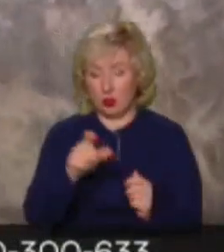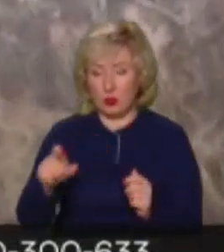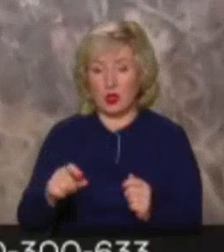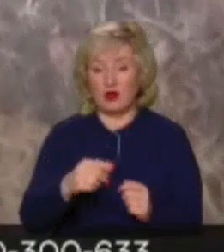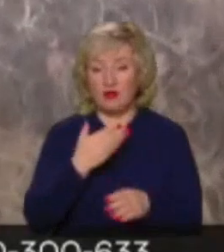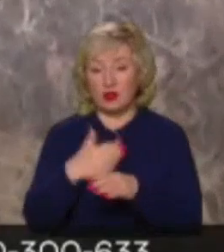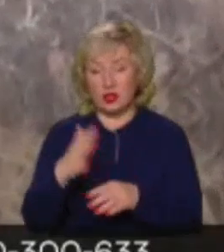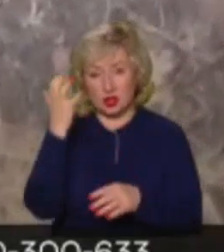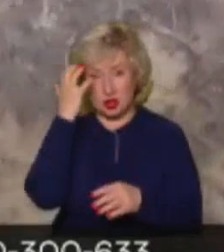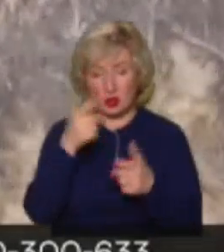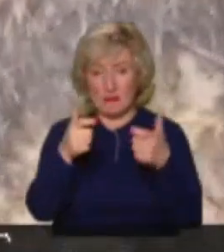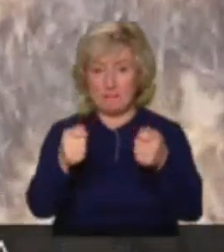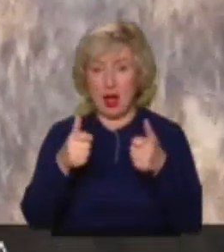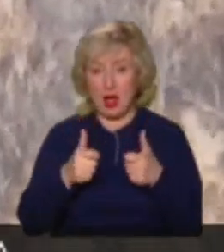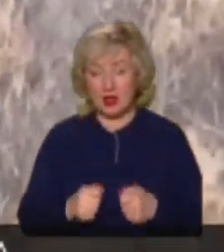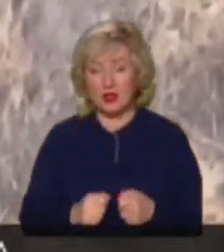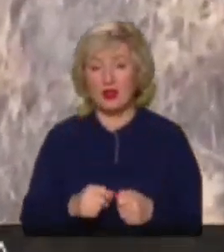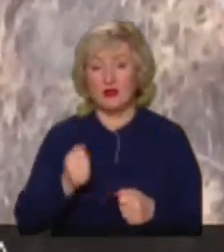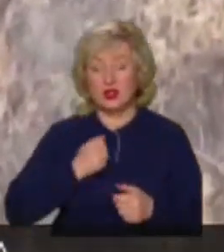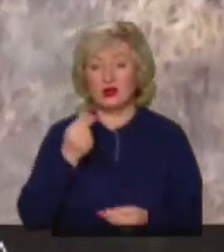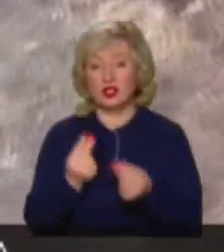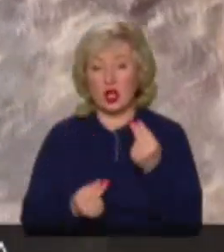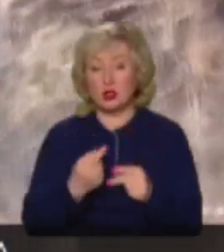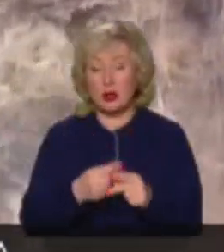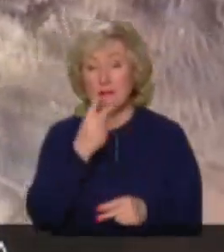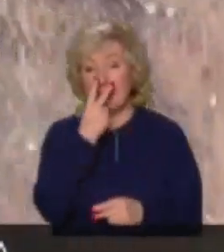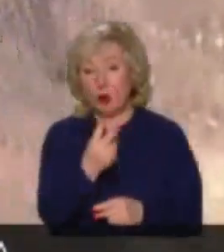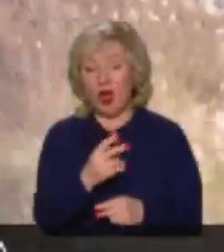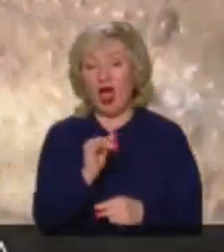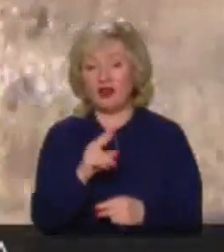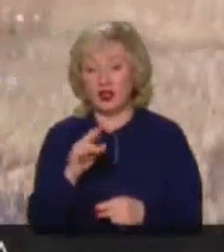виділили чорні пакети. Військові жартують, це називається «побачити Авдіївку та померти».